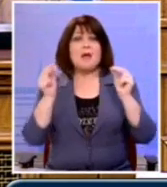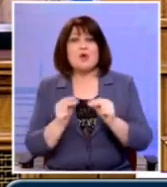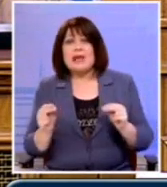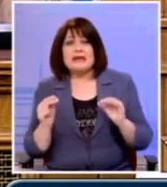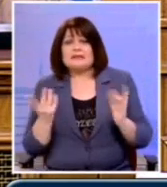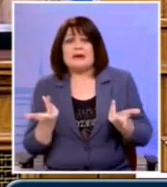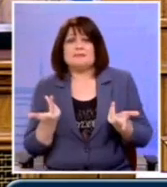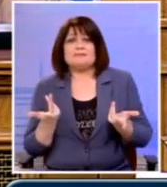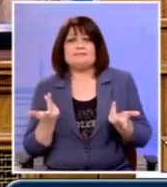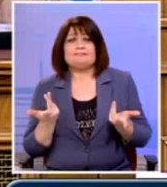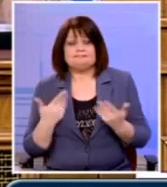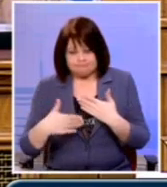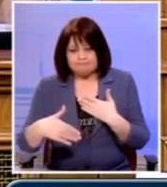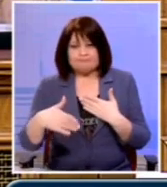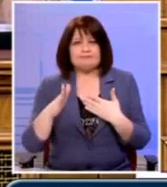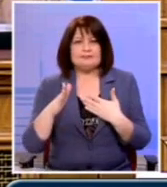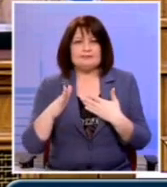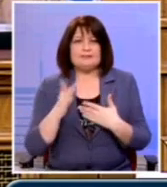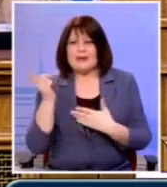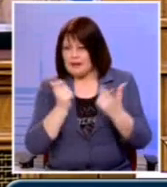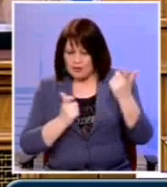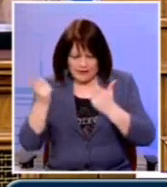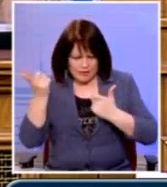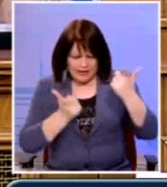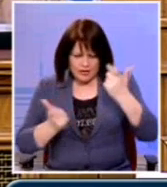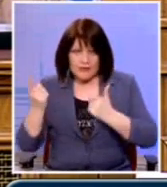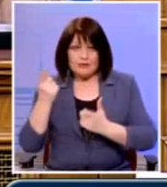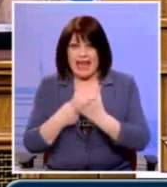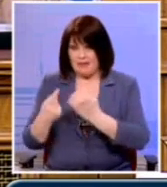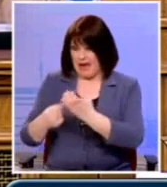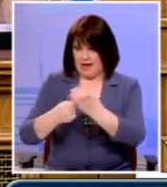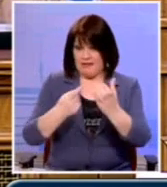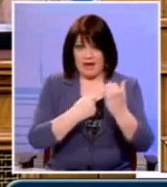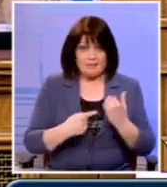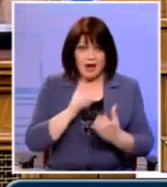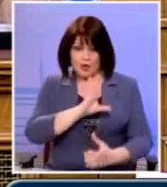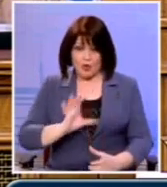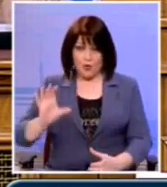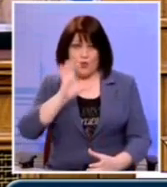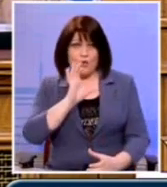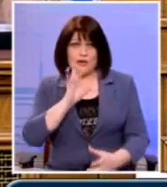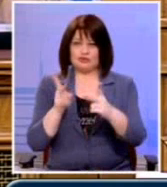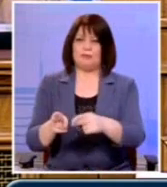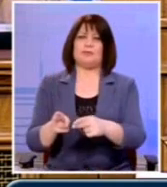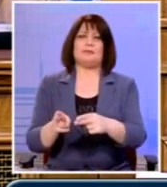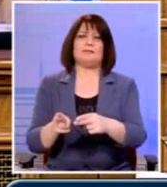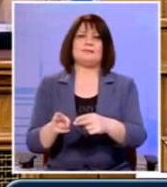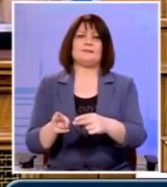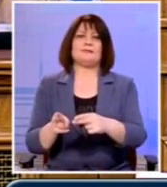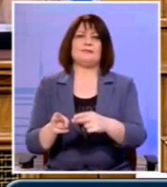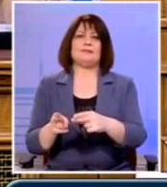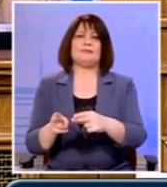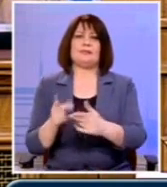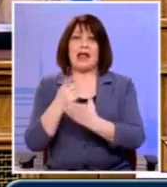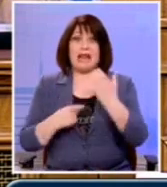ύφεση? Αμέσως ο δανεισμός των ελληματικών περιοχών της γης σταματάει. Αυτές οι